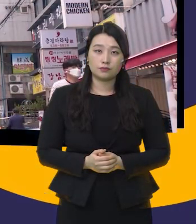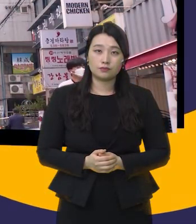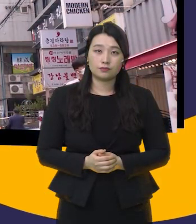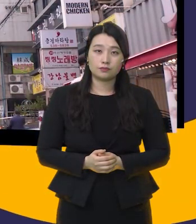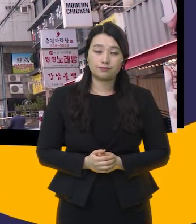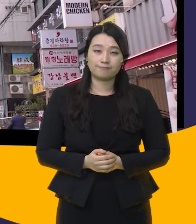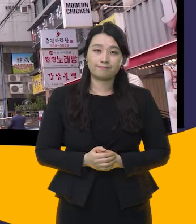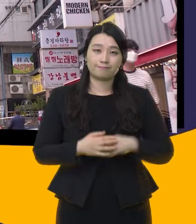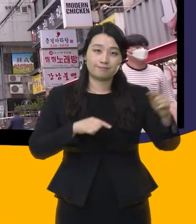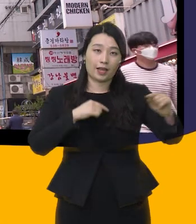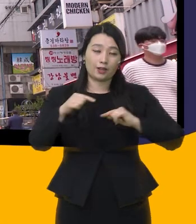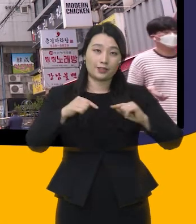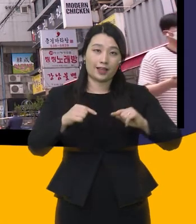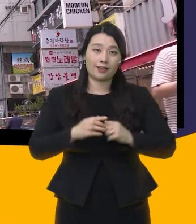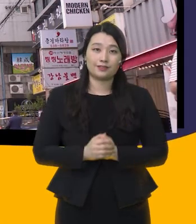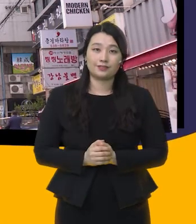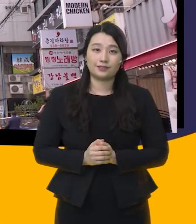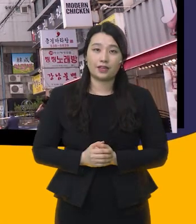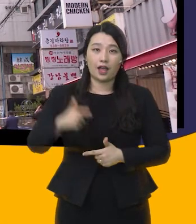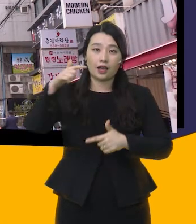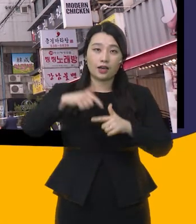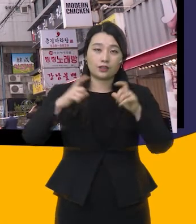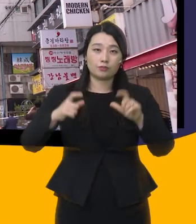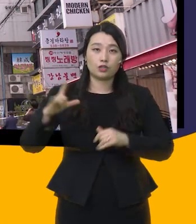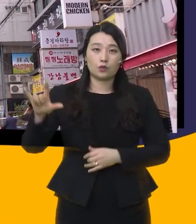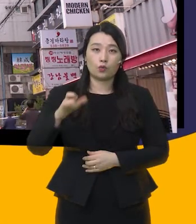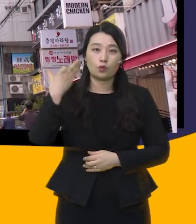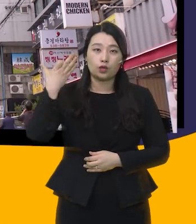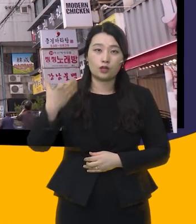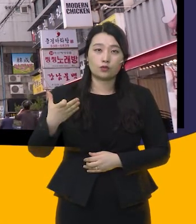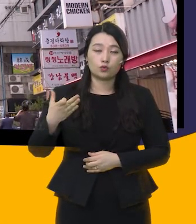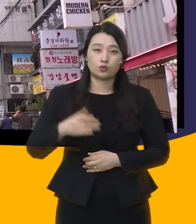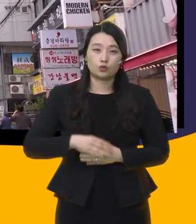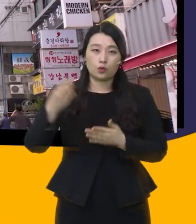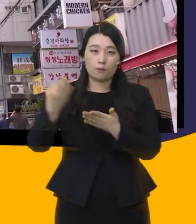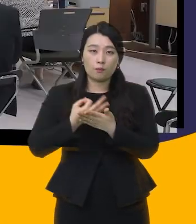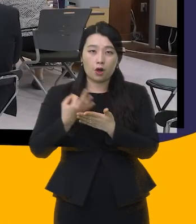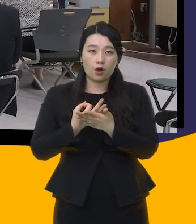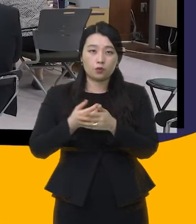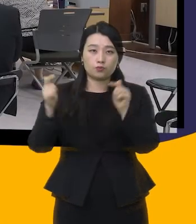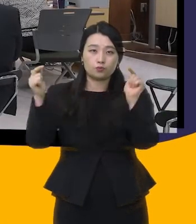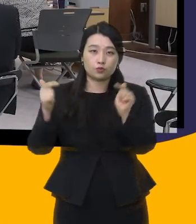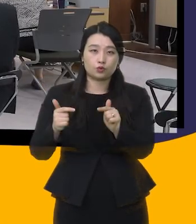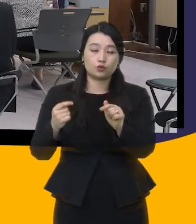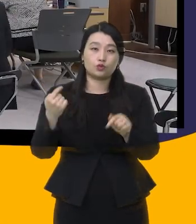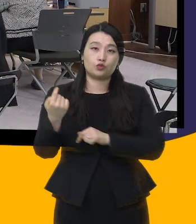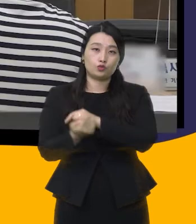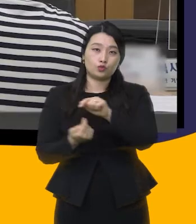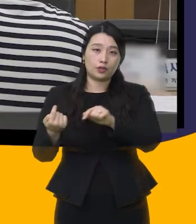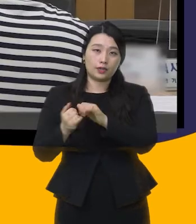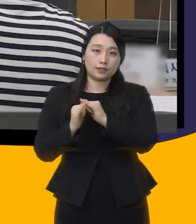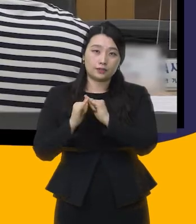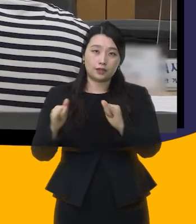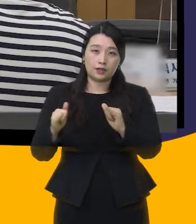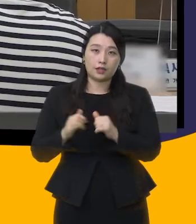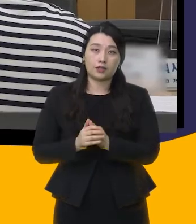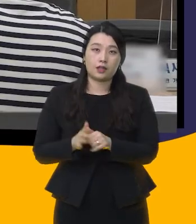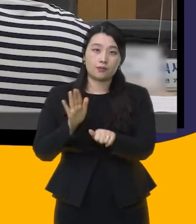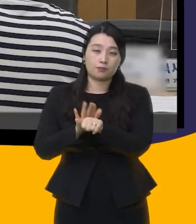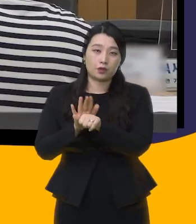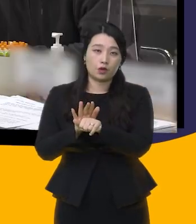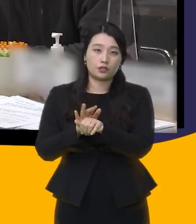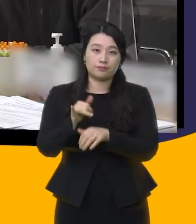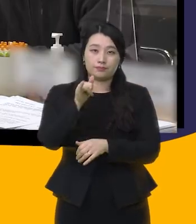이어서 주요정책 입니다 강남구가 코로나 1 그로 매출이 감소한 관내 자영업자에게 경영안정자금 을 지원합니다